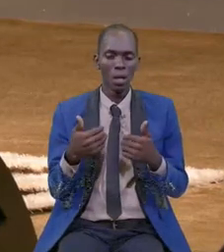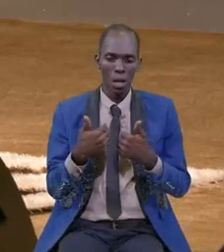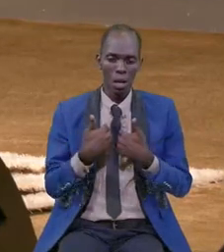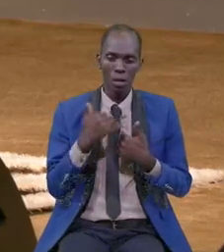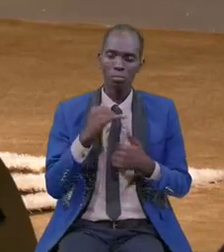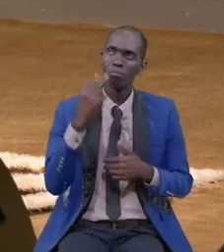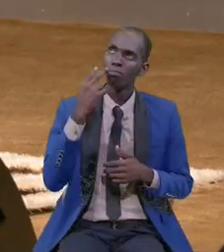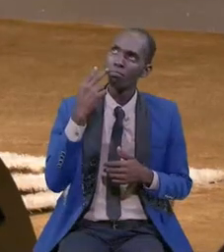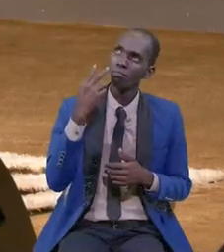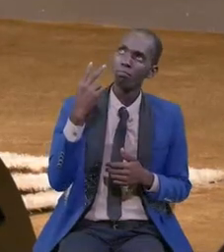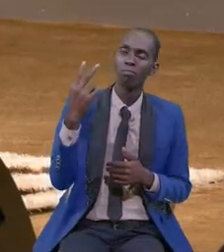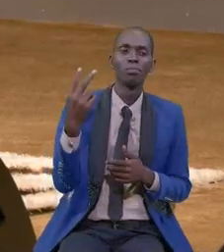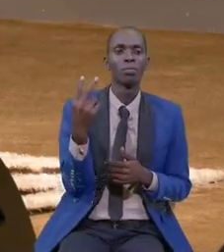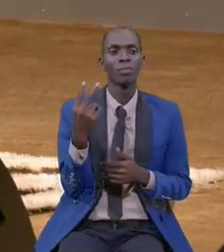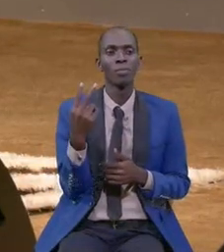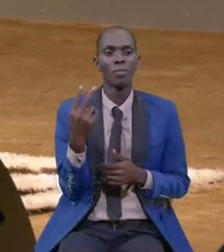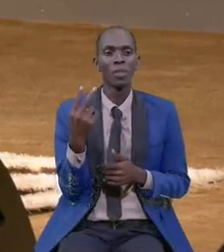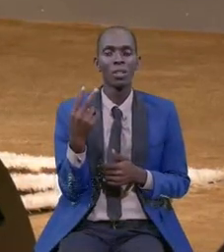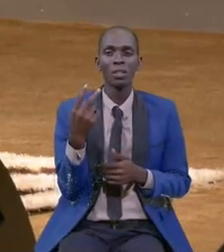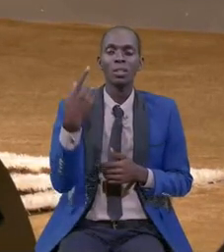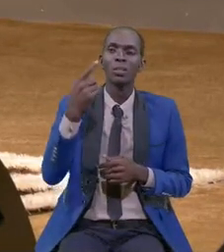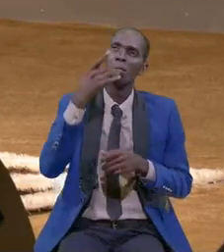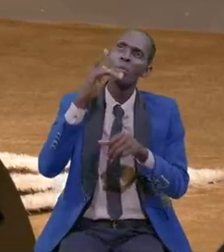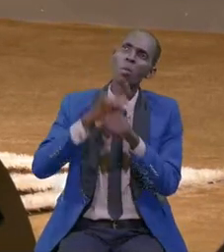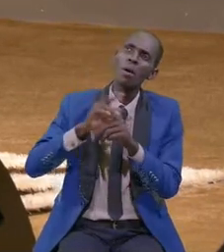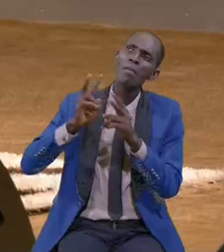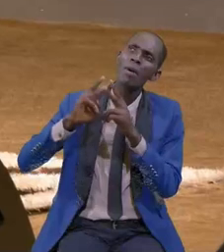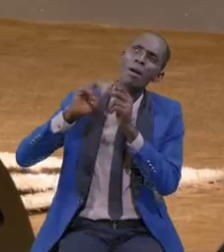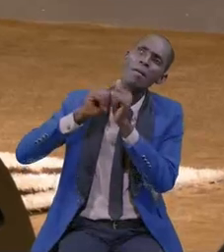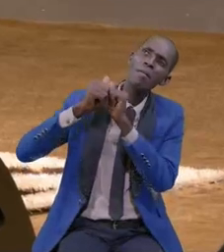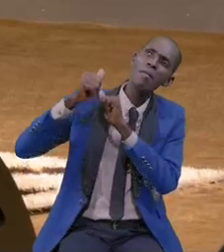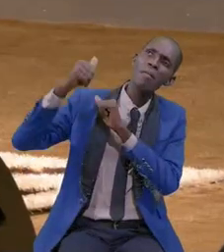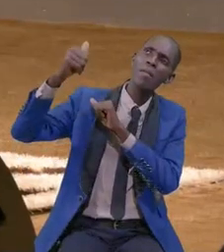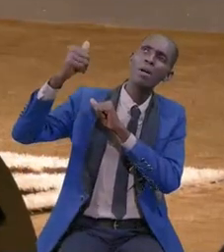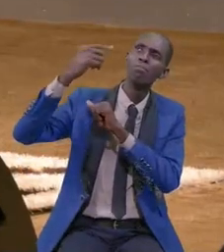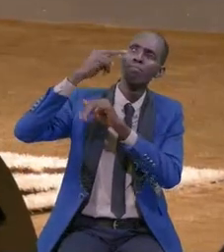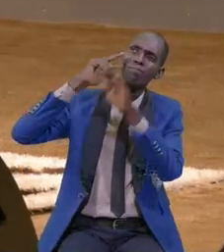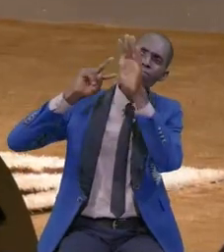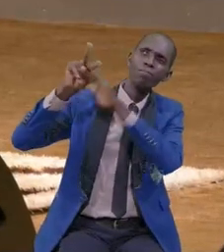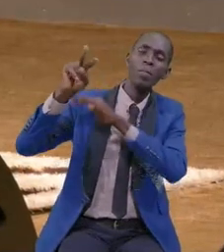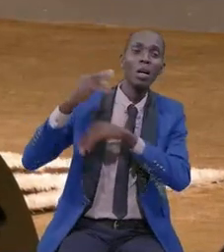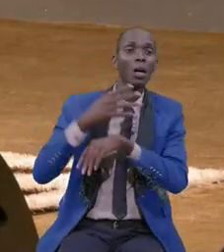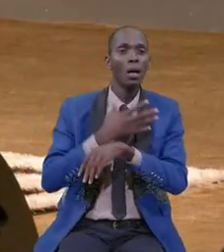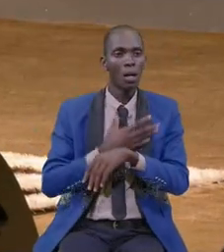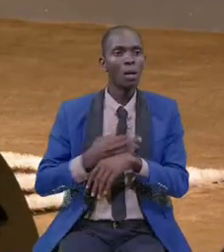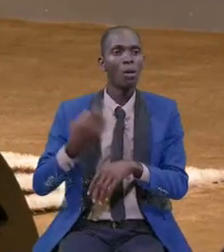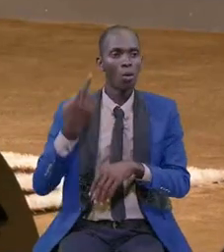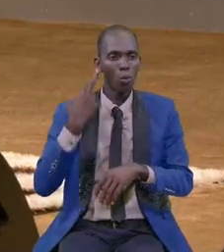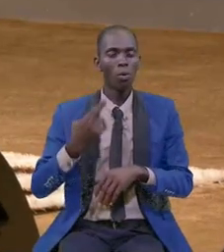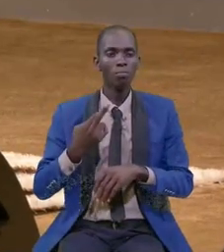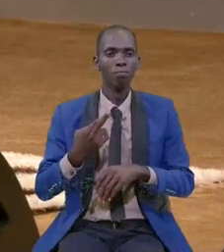ont vu et salué de loin reconnaissant qu'ils